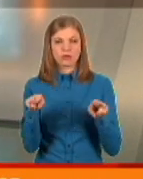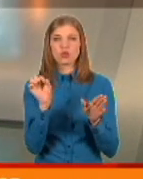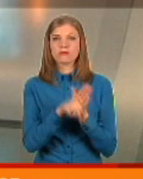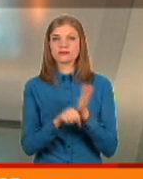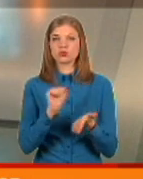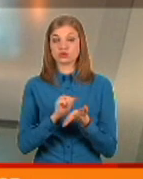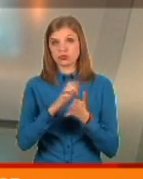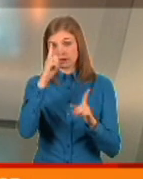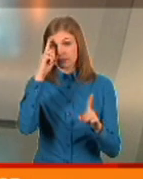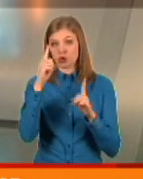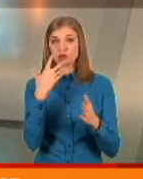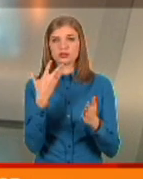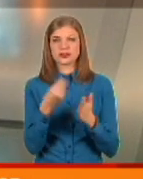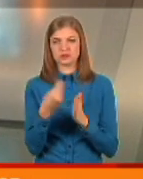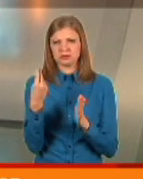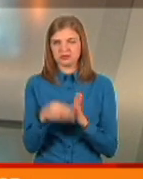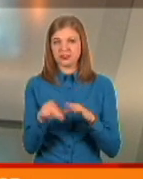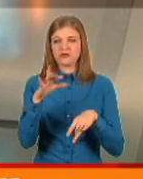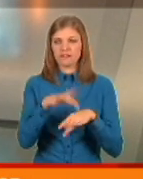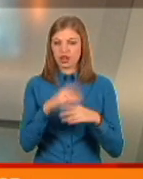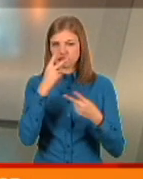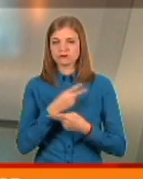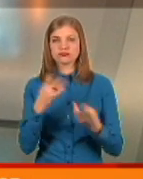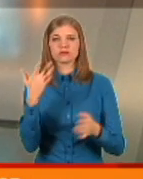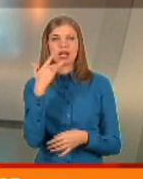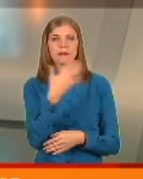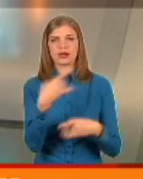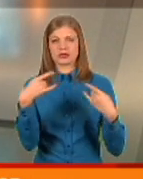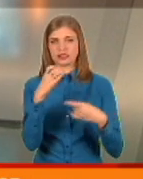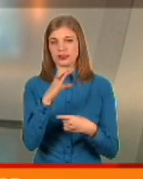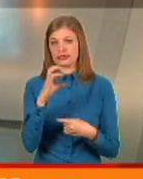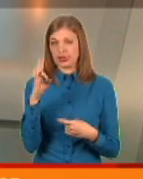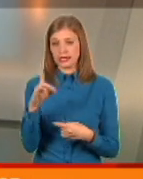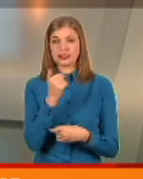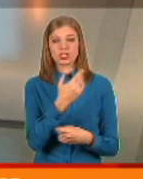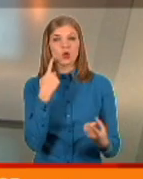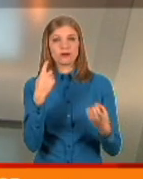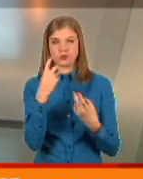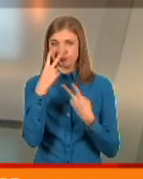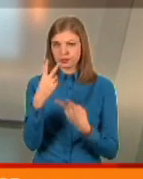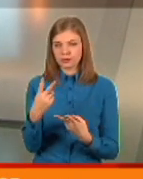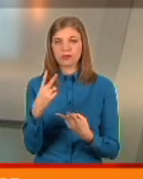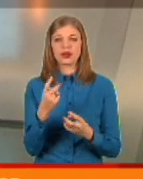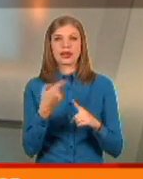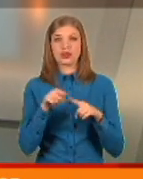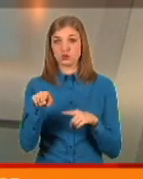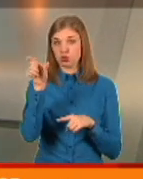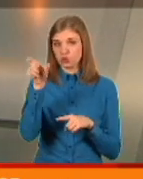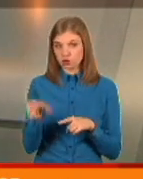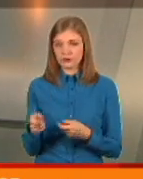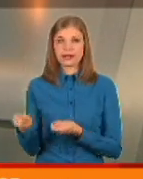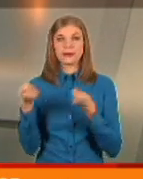Хашогі. Приголомшуючи своєю цинічністю факти, оприлюднив американський канал CNN. За його інформацією, погляньте, ось цього